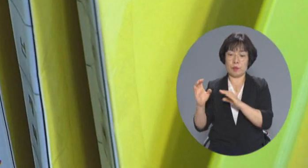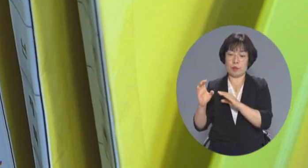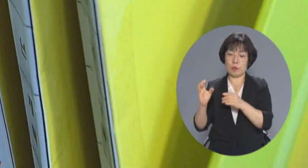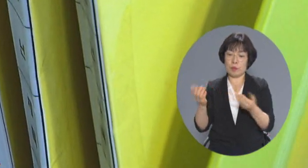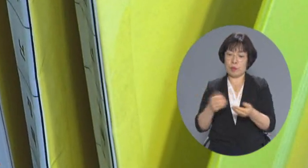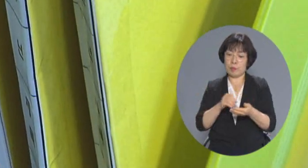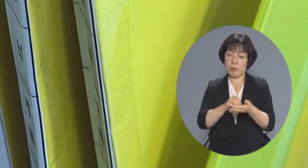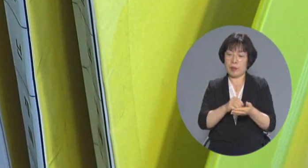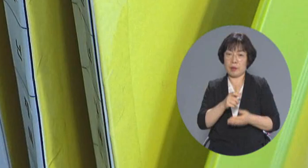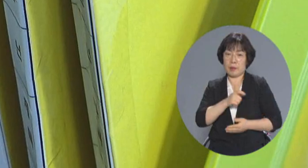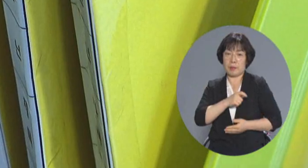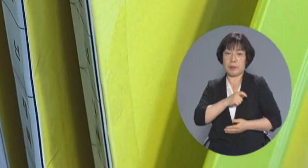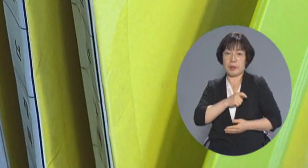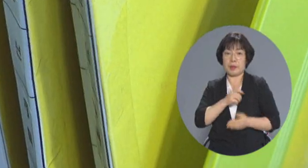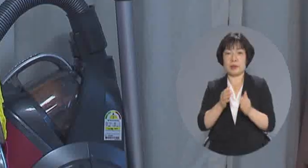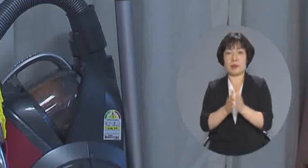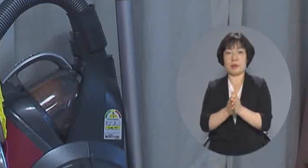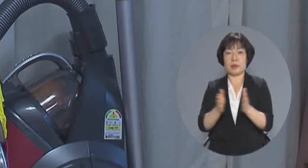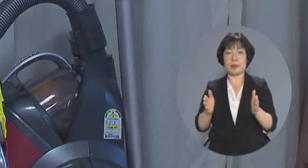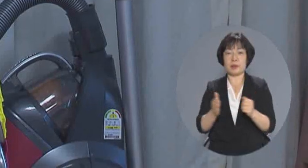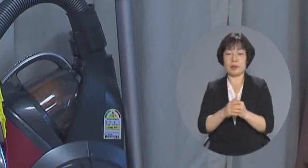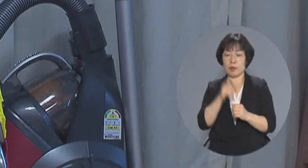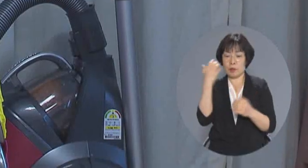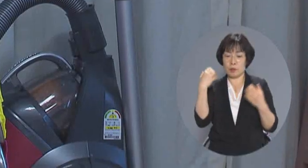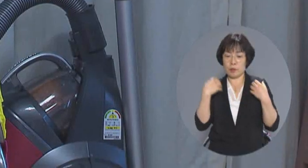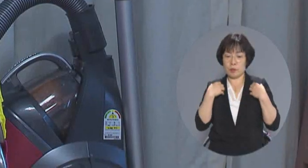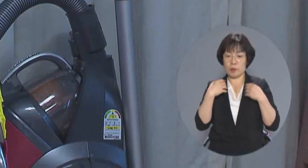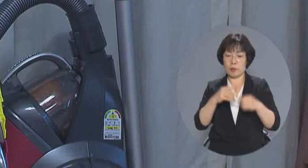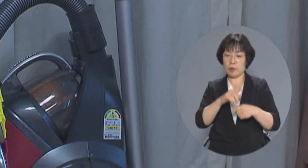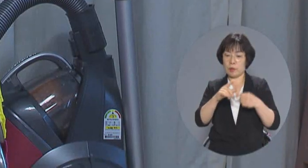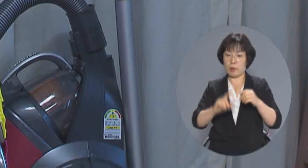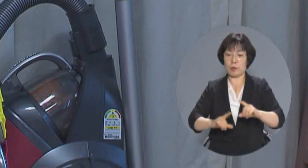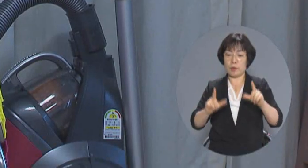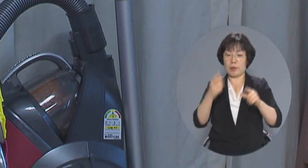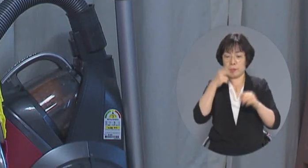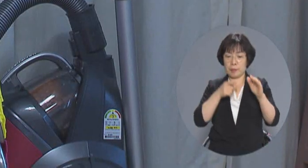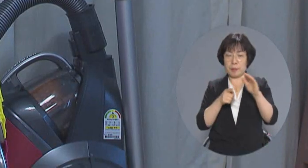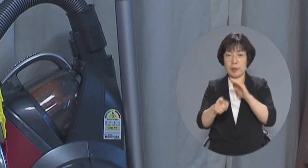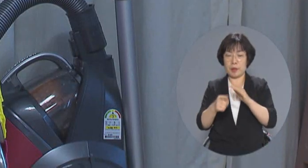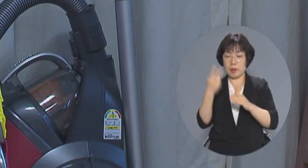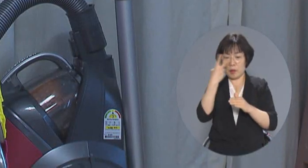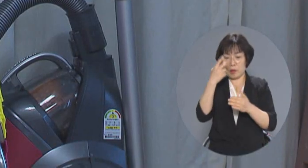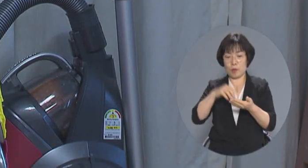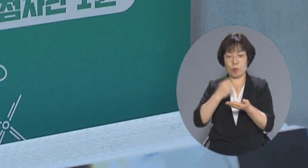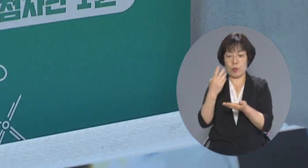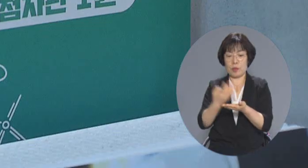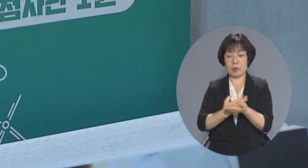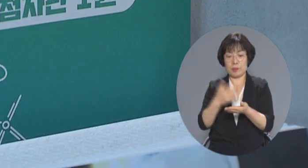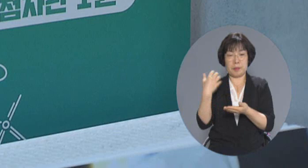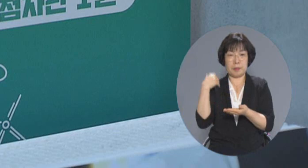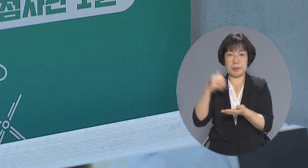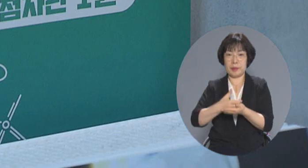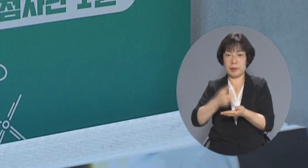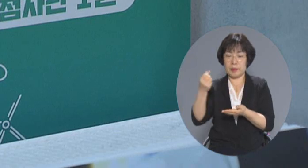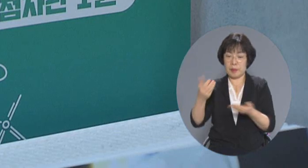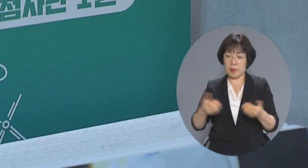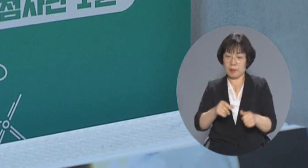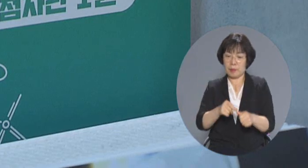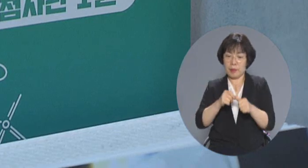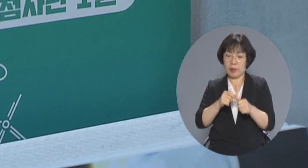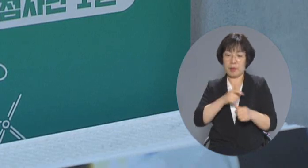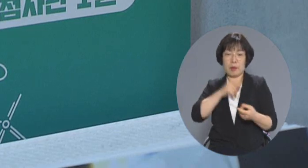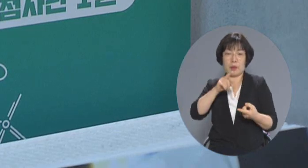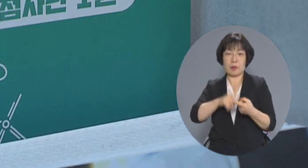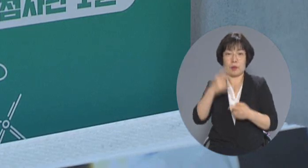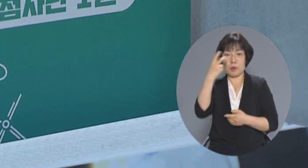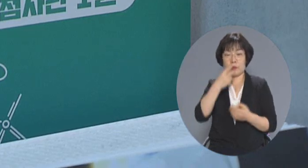두고 의혹이 제기되기 시작했는데 여수시는 올해 초 점검을 나와 급여만 환수해갔을 뿐 채용 의혹에 대해서는 아무런